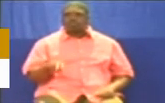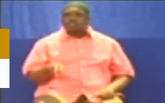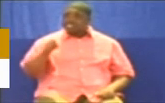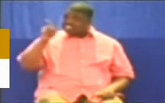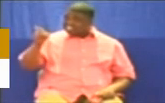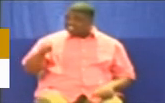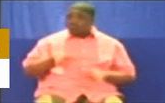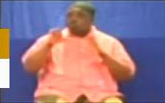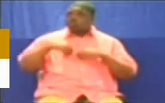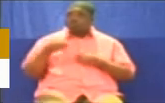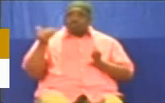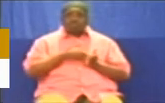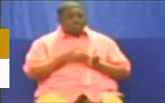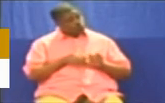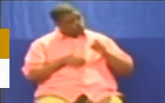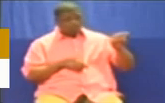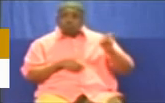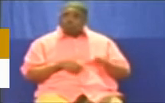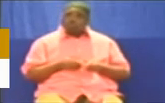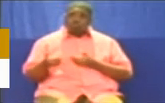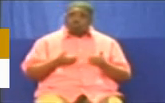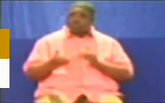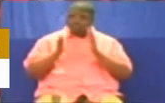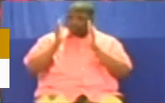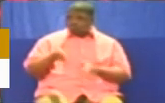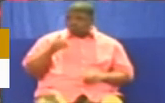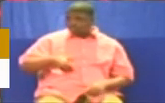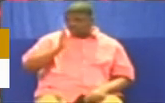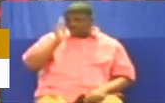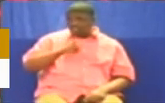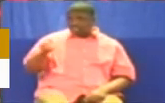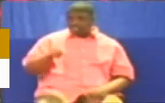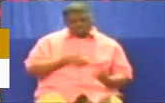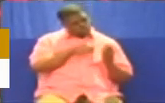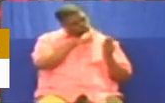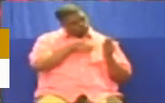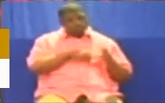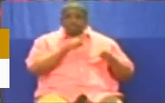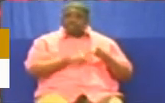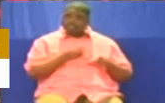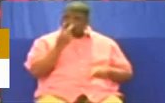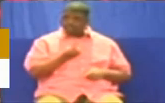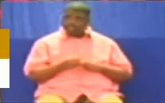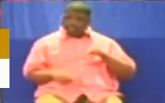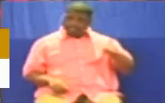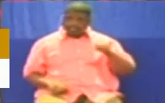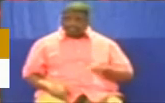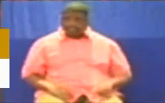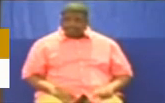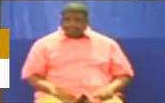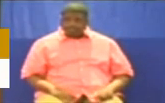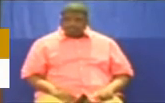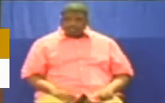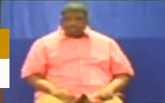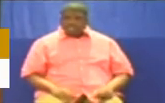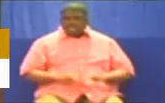mmekubalia kwa sababu imefika huko. Lakini mheshimiwa mwanasheria mkuu wa serikali, hebu isome tena hii, itazame. Yaani